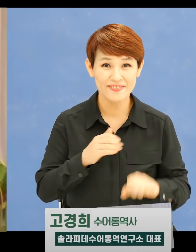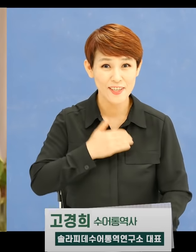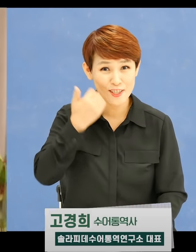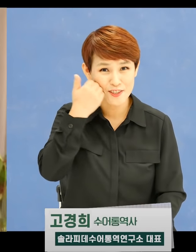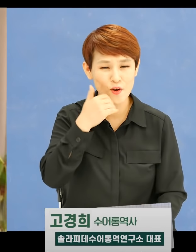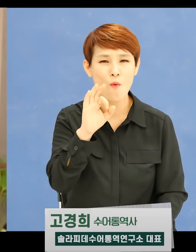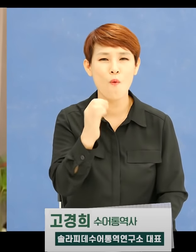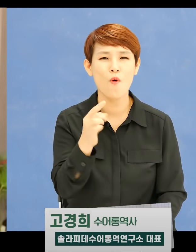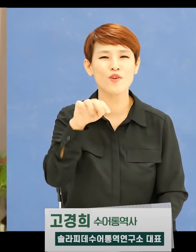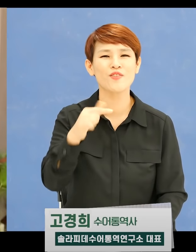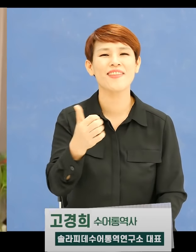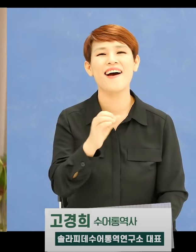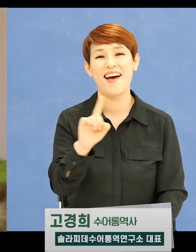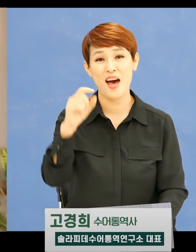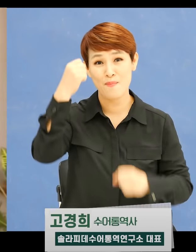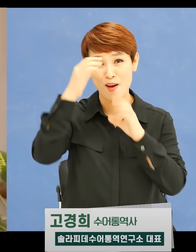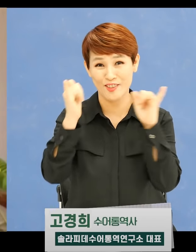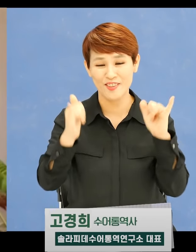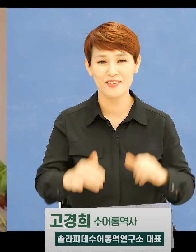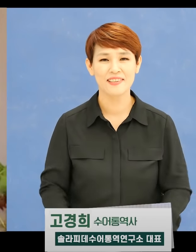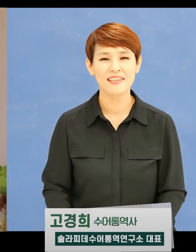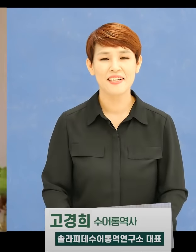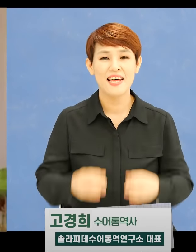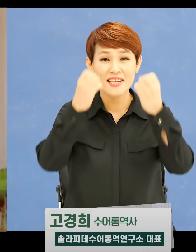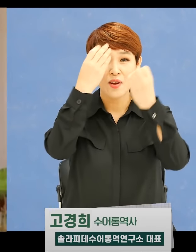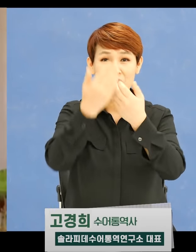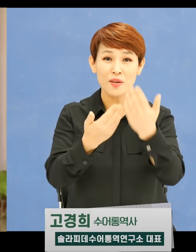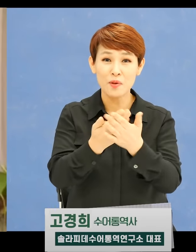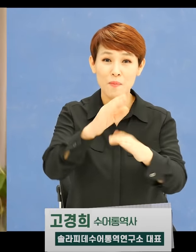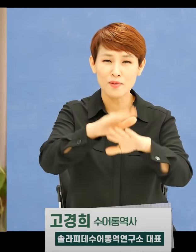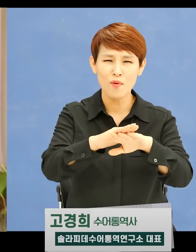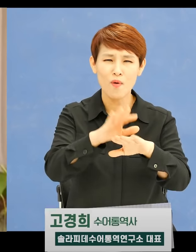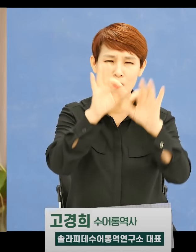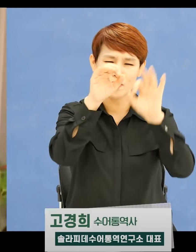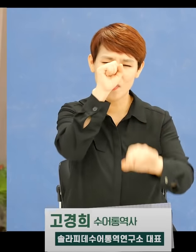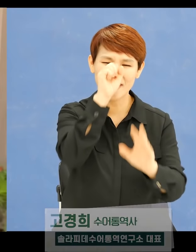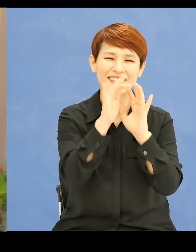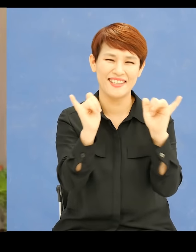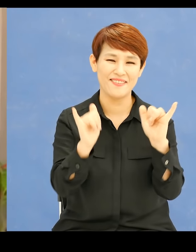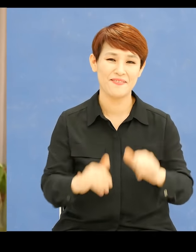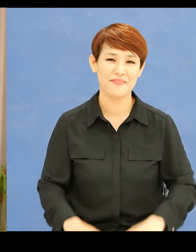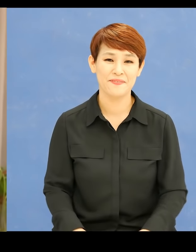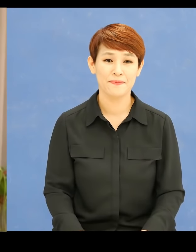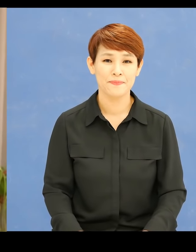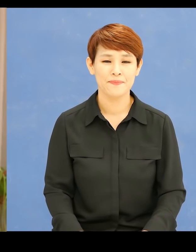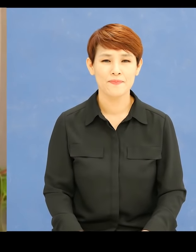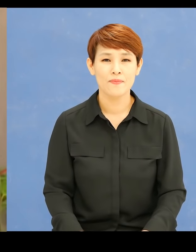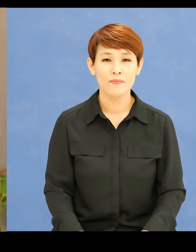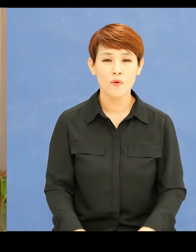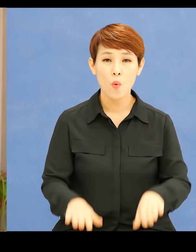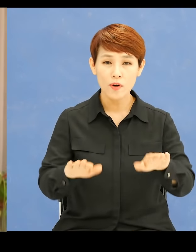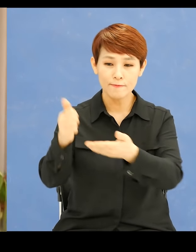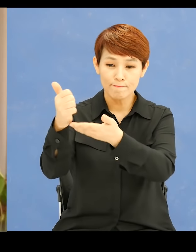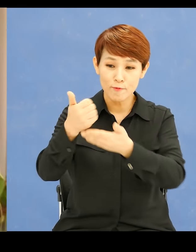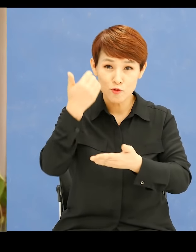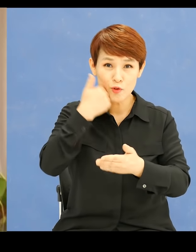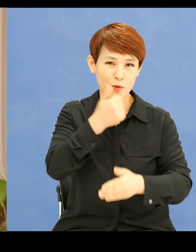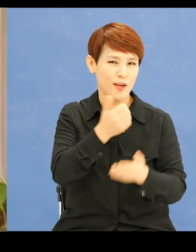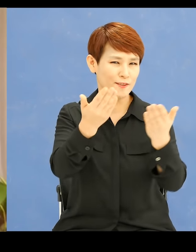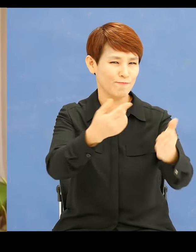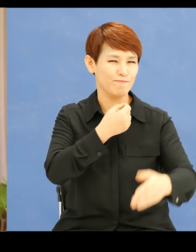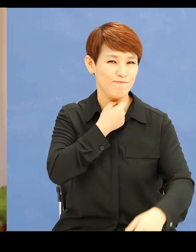네, 안녕하세요. 배우 오윤아입니다. 저도 새롭게 할 소서의 굉장한 애청자인데요. 오늘은 제가 출연자분을